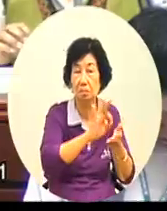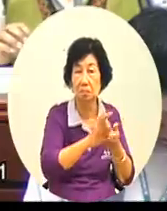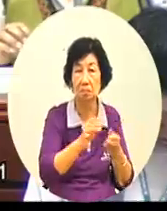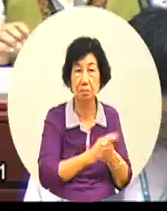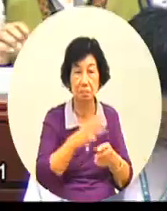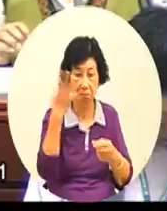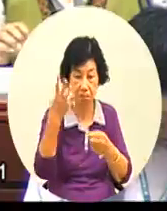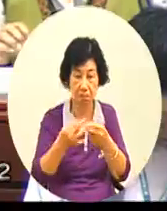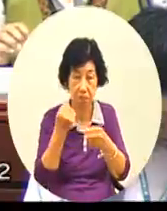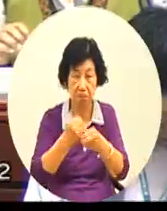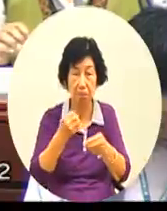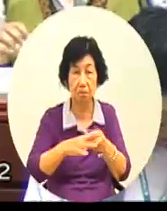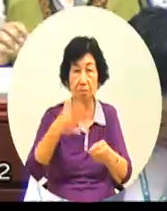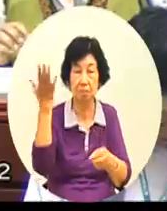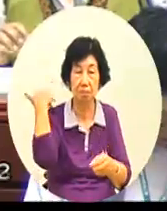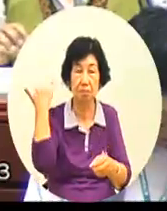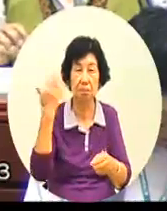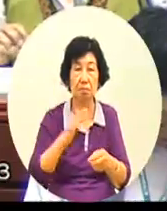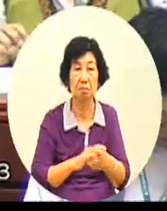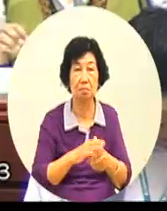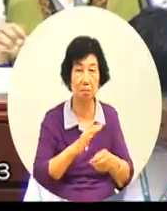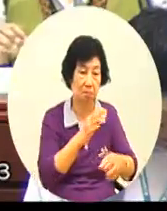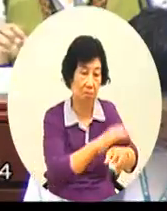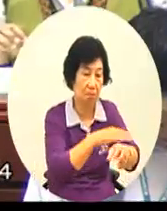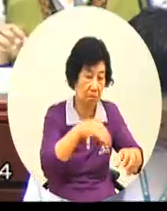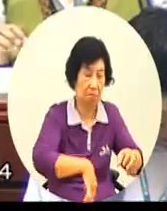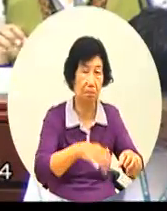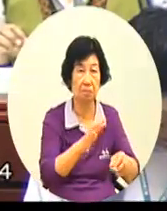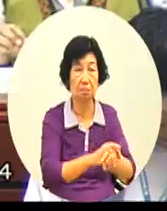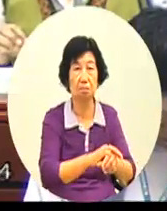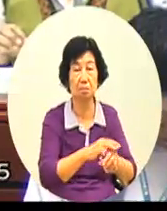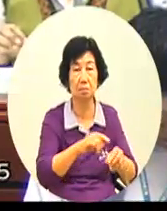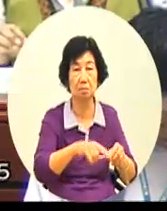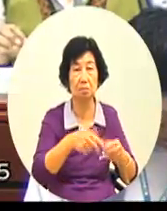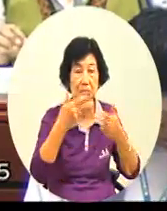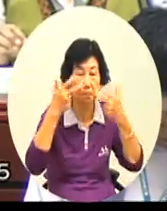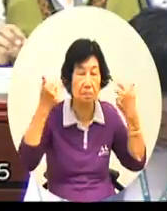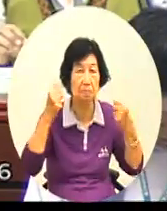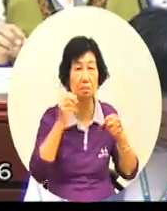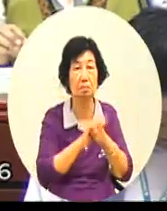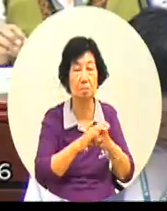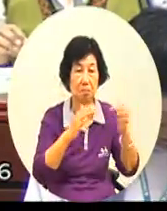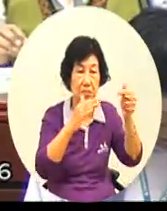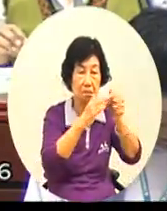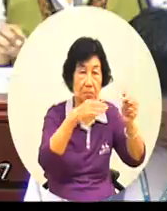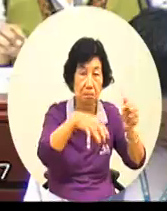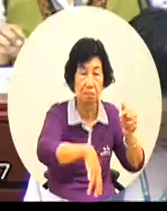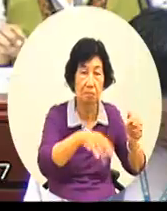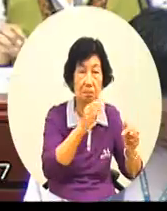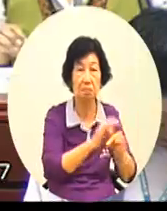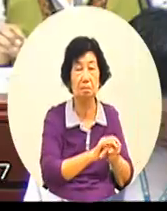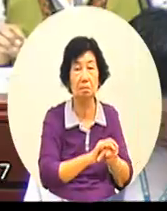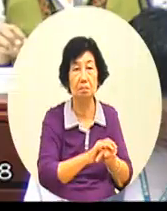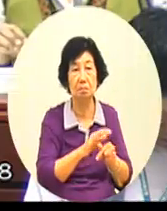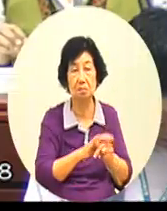发包整个薄膜的预算单价去计算的。 所以我觉得那个球场也